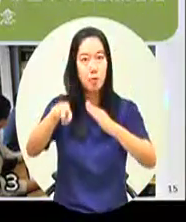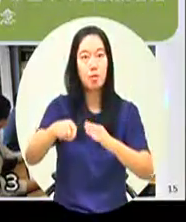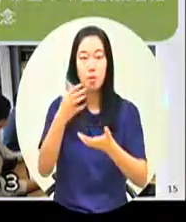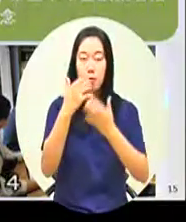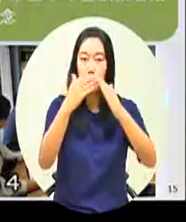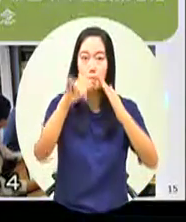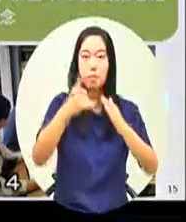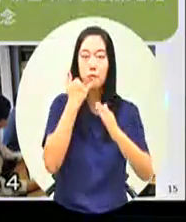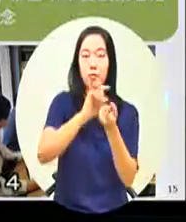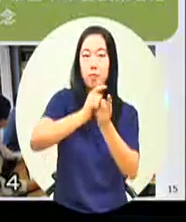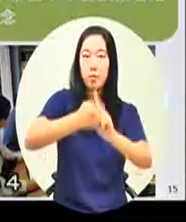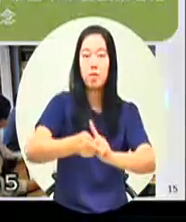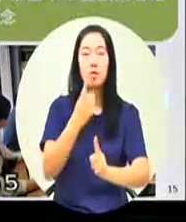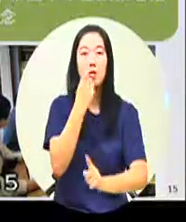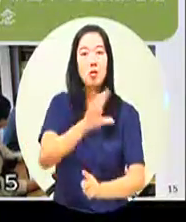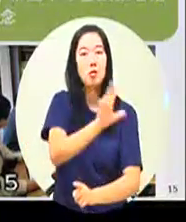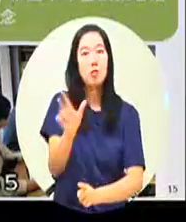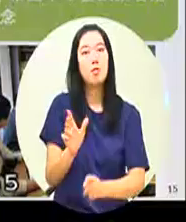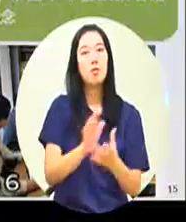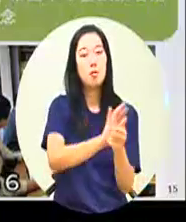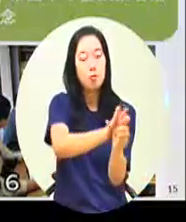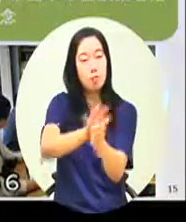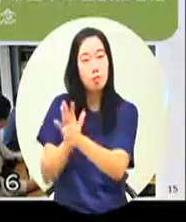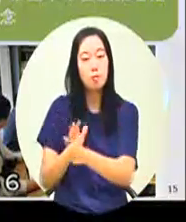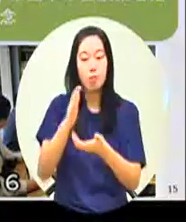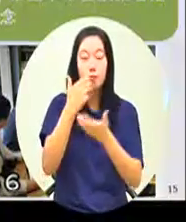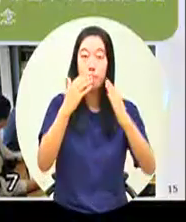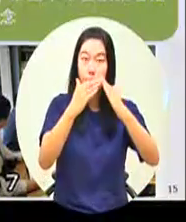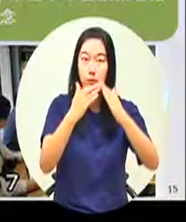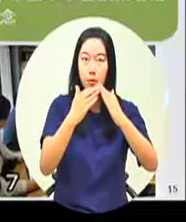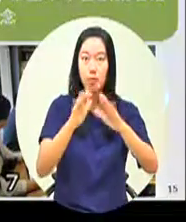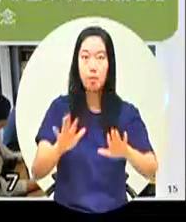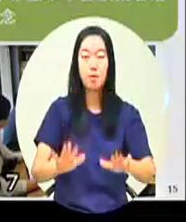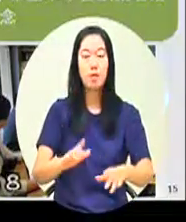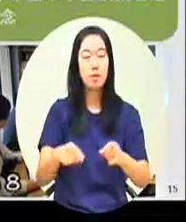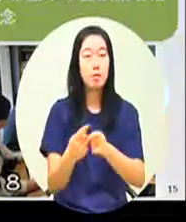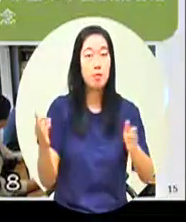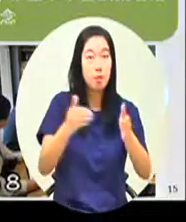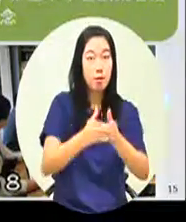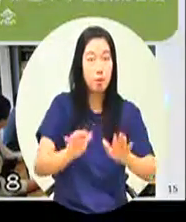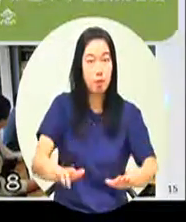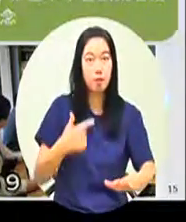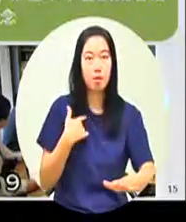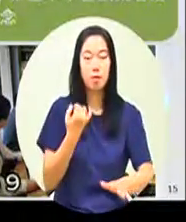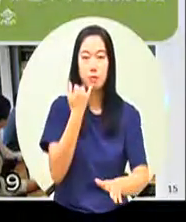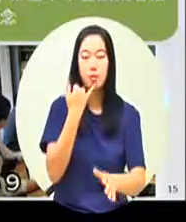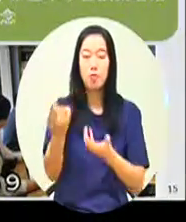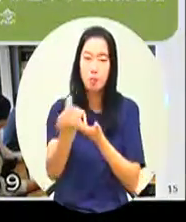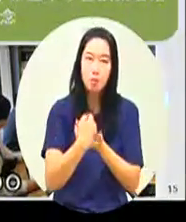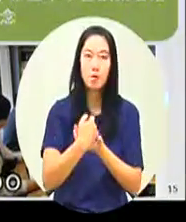立一个绿色友善餐厅，那么到今年呢我们有4家绿色友善餐厅来加入我们的行列。